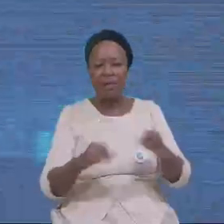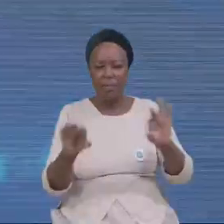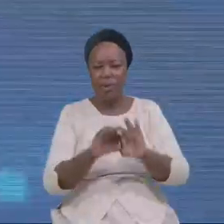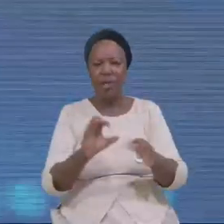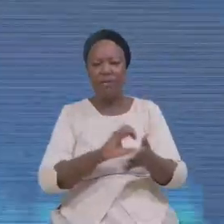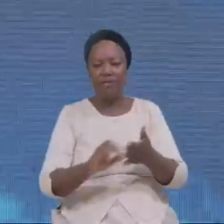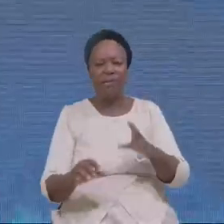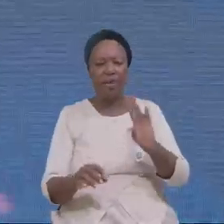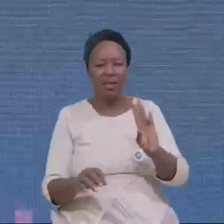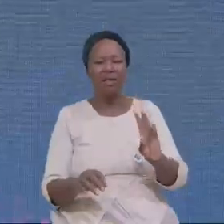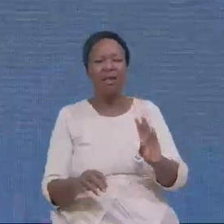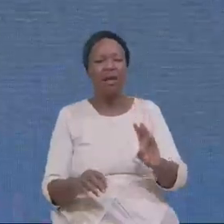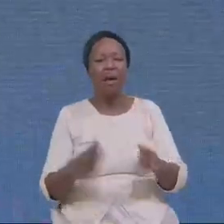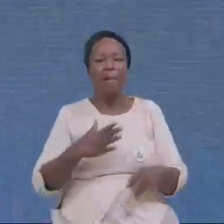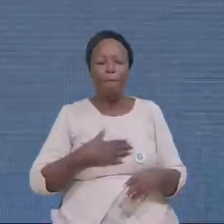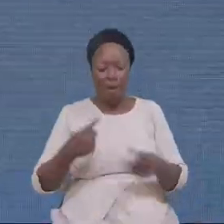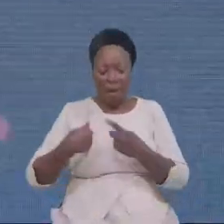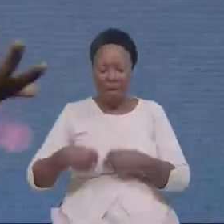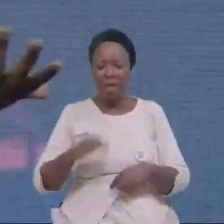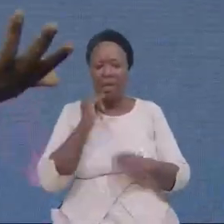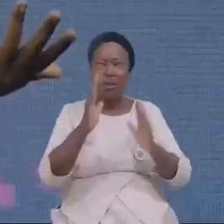Verset 8. Mon cœur